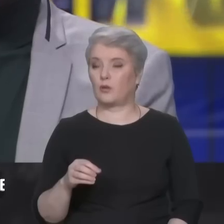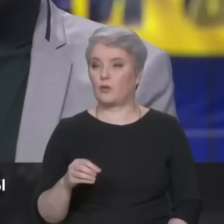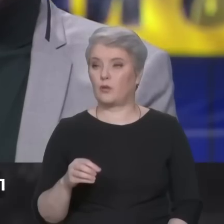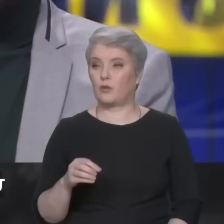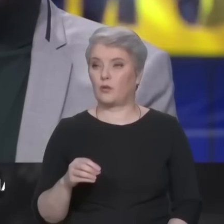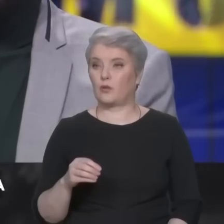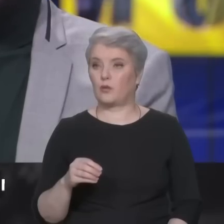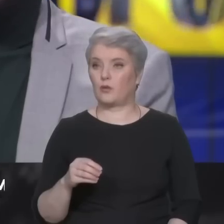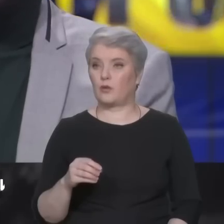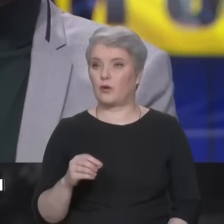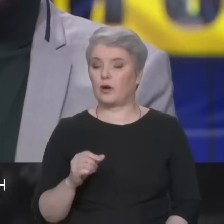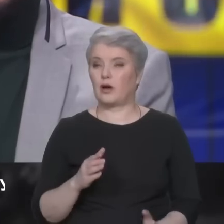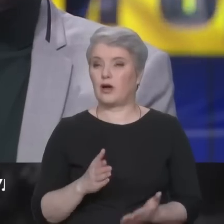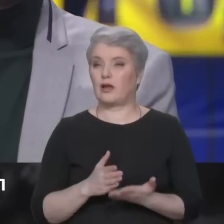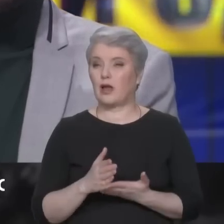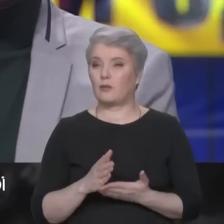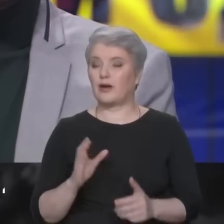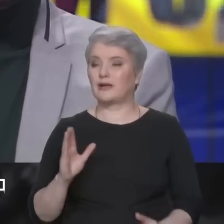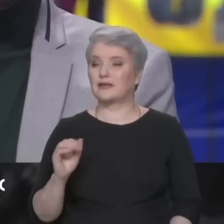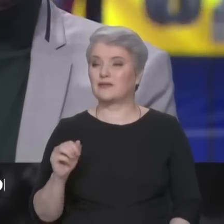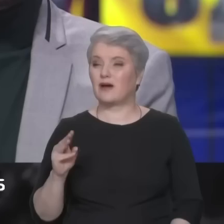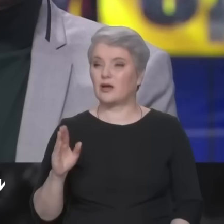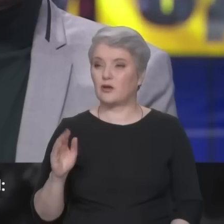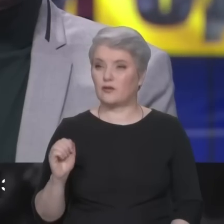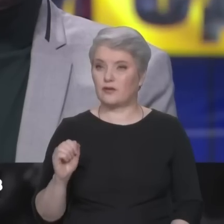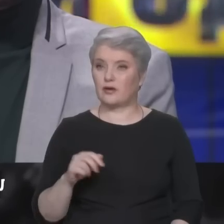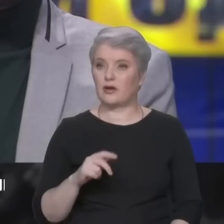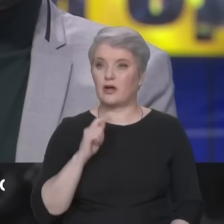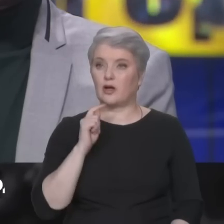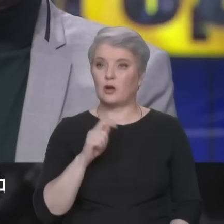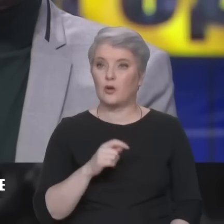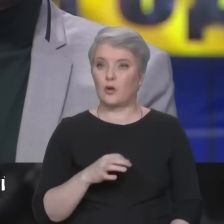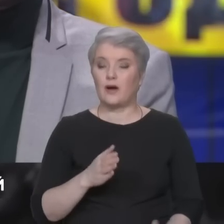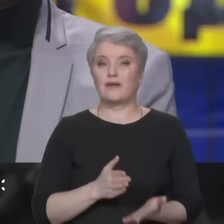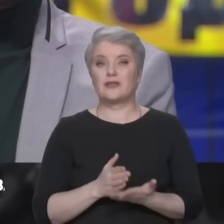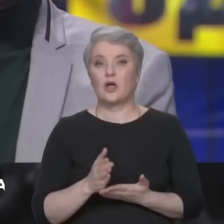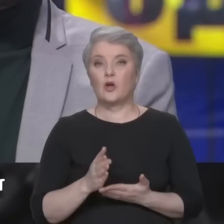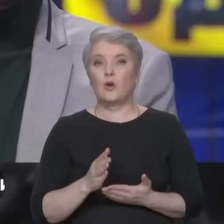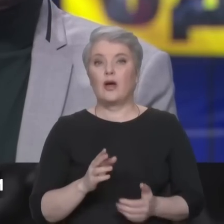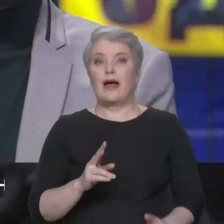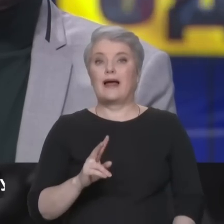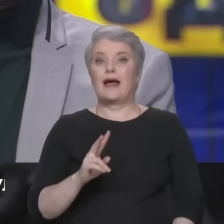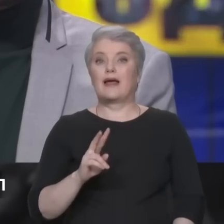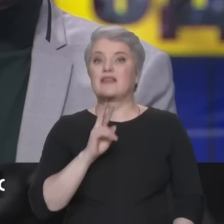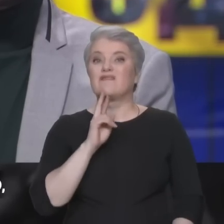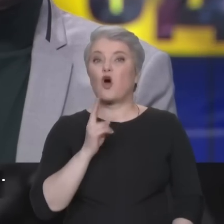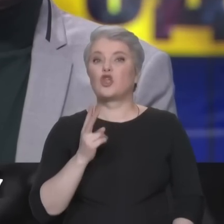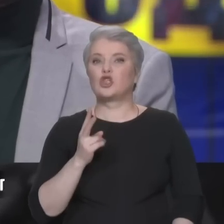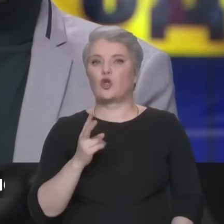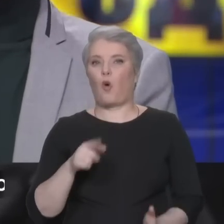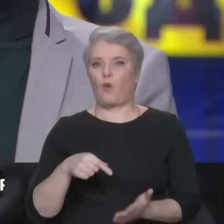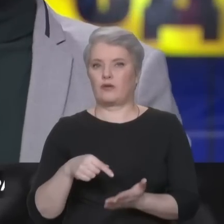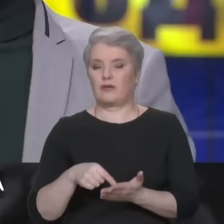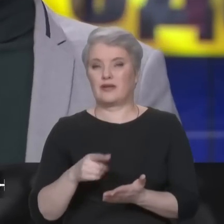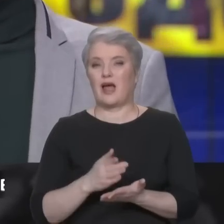перервався зв'язок, на жаль, у вас. Напрямок Сватова, Луганська область, і якраз в сторону Дворічного. Там є свої особливості, свої моменти,